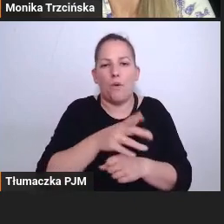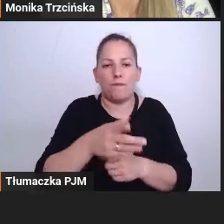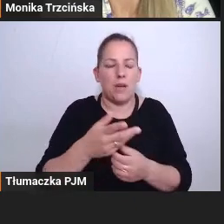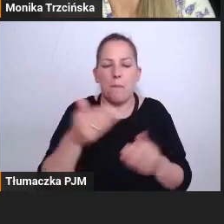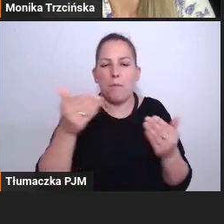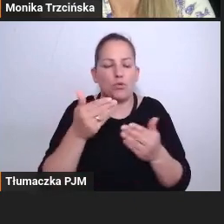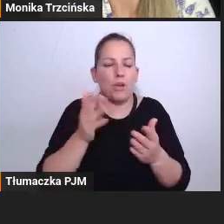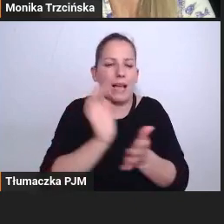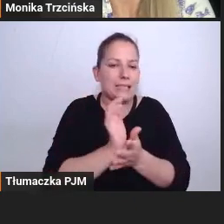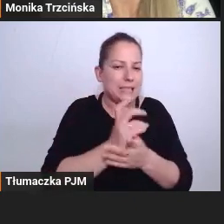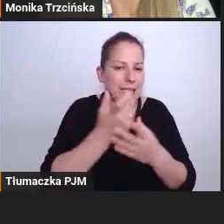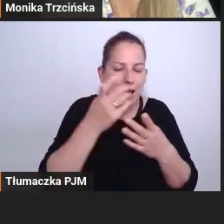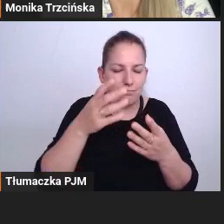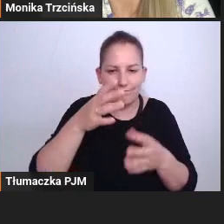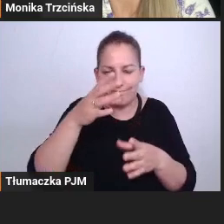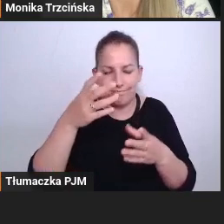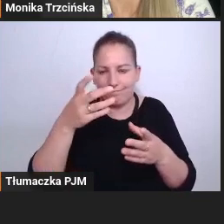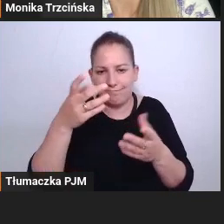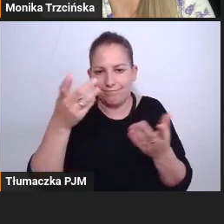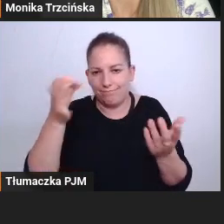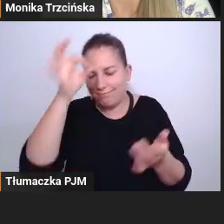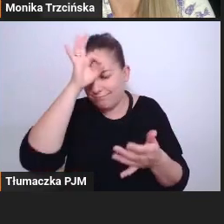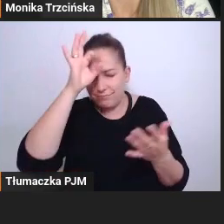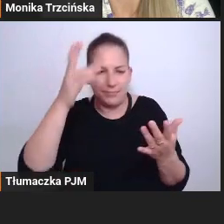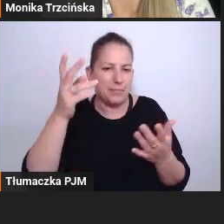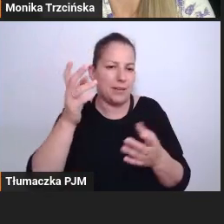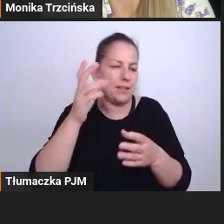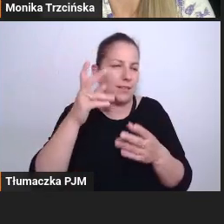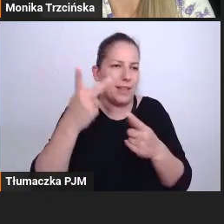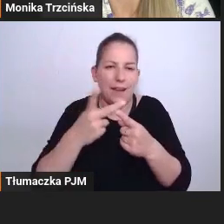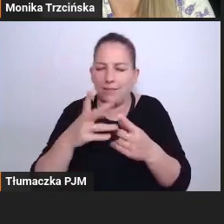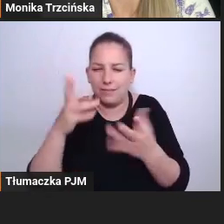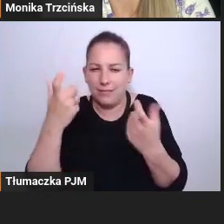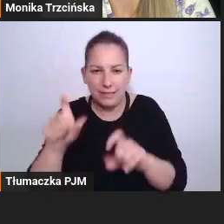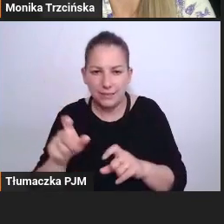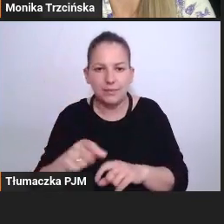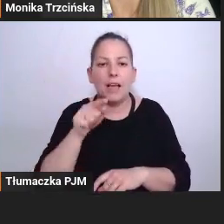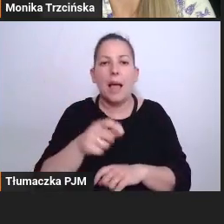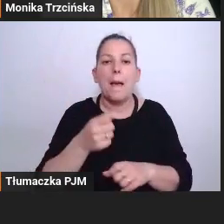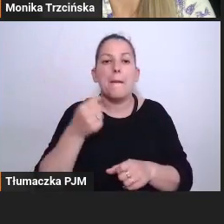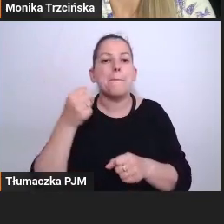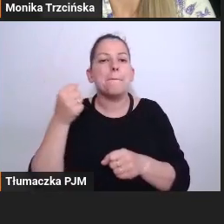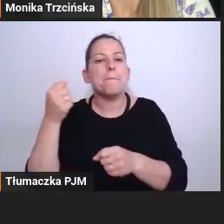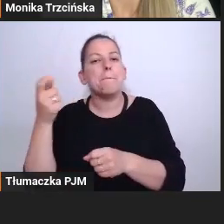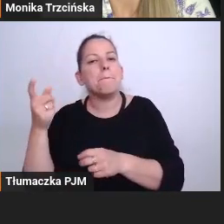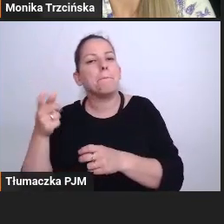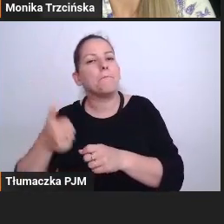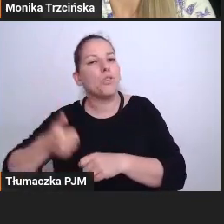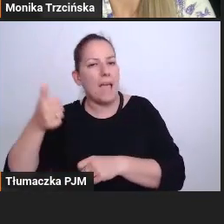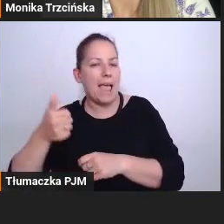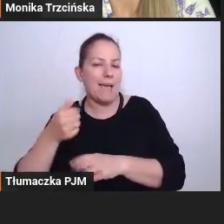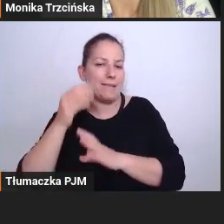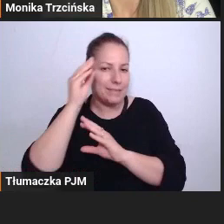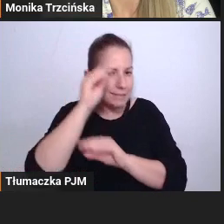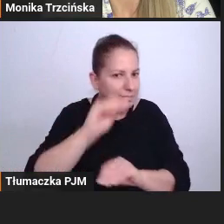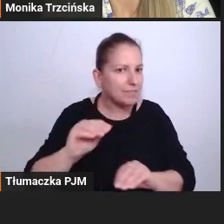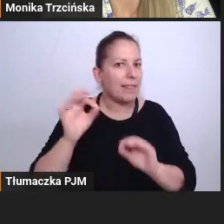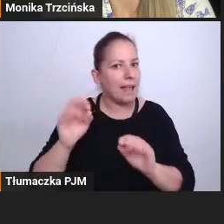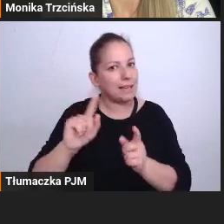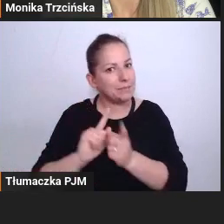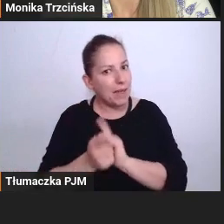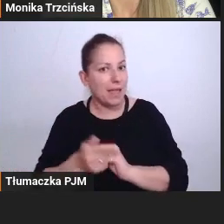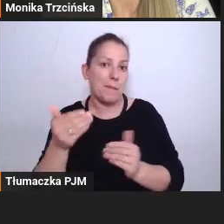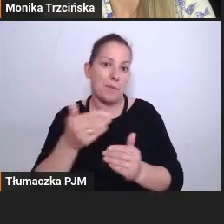prasy, nie zwraca na to uwagi. Czy dobrze jest, żeby pracodawca jakoś mniej więcej zarysował mu sytuację, że teraz coś się zmienia, słuchaj,